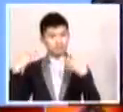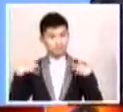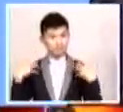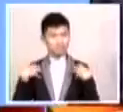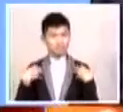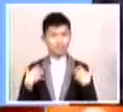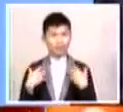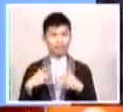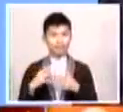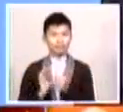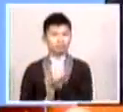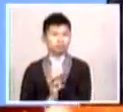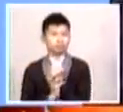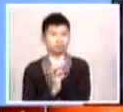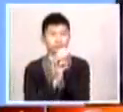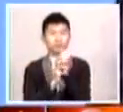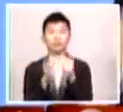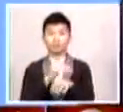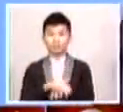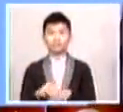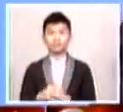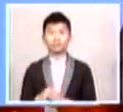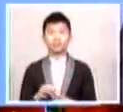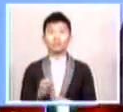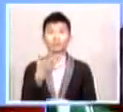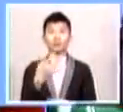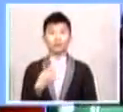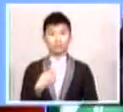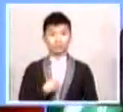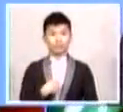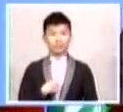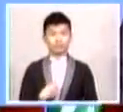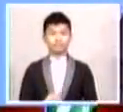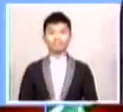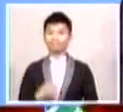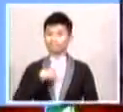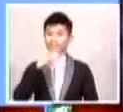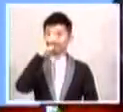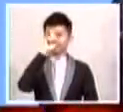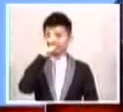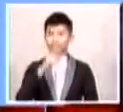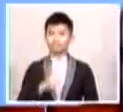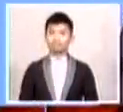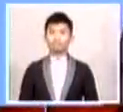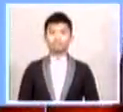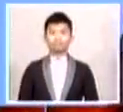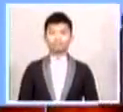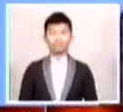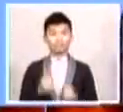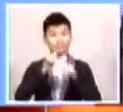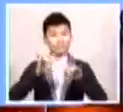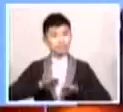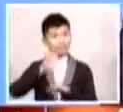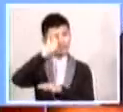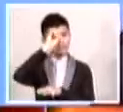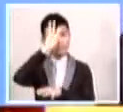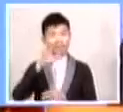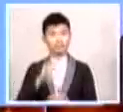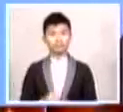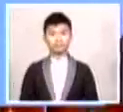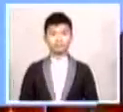抬轿，因为我希望民进党